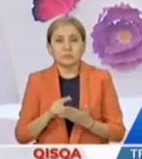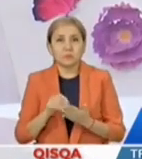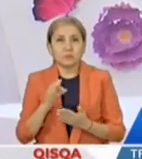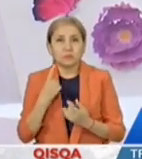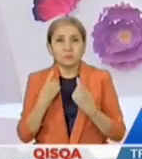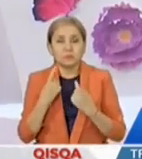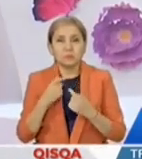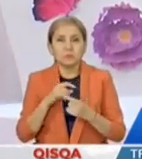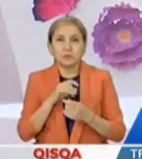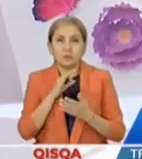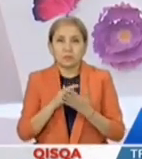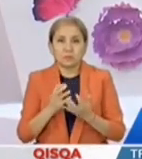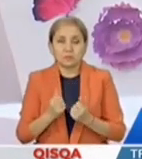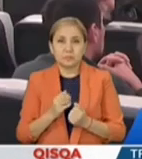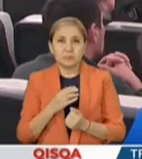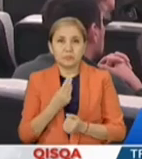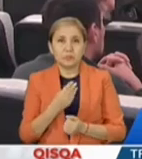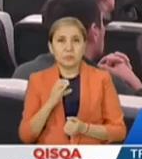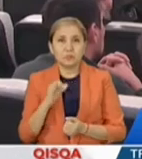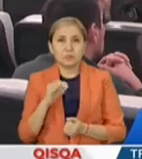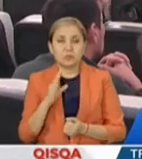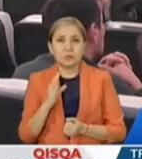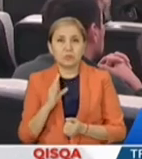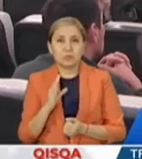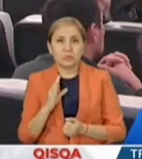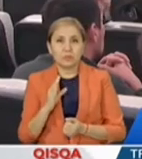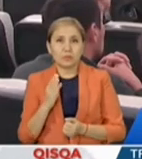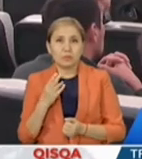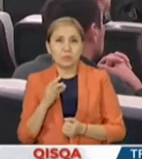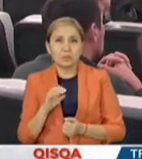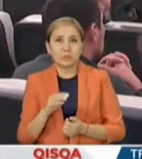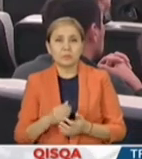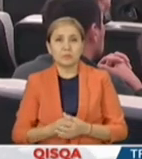bo'yicha mas'ullardan batafsil javoblar olishdi. Shahzod Sultonov, Nurdavlat Ilyosov, Poytaxt.